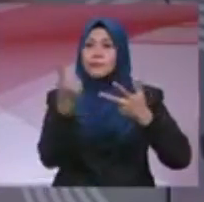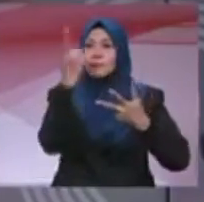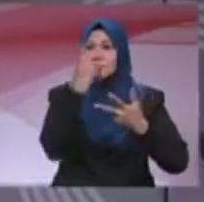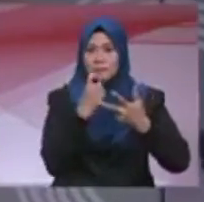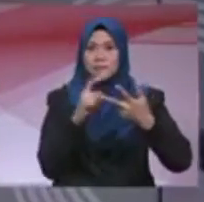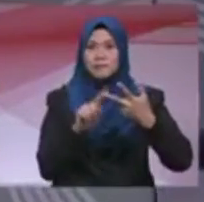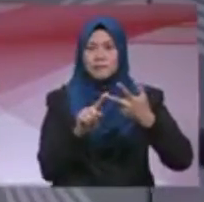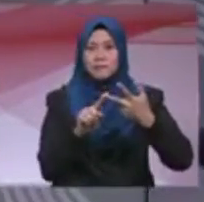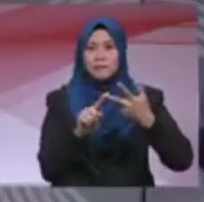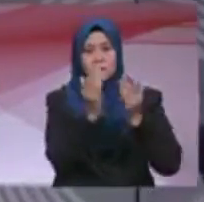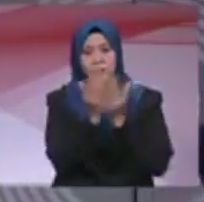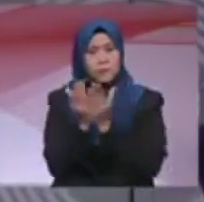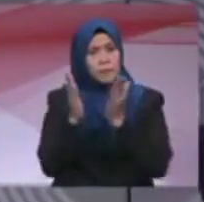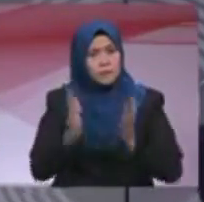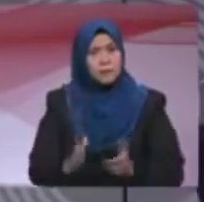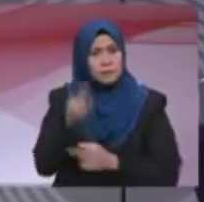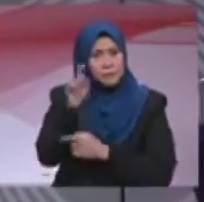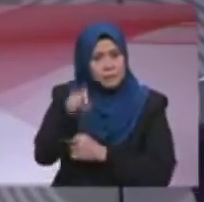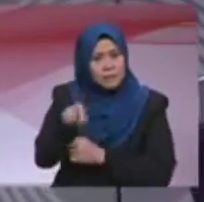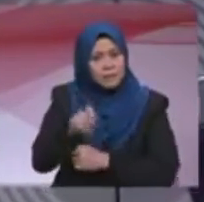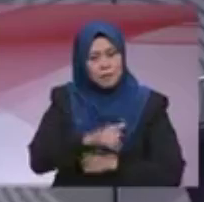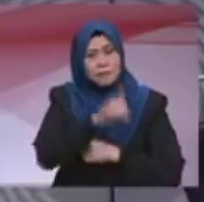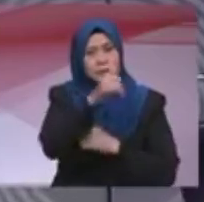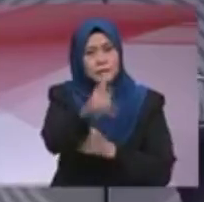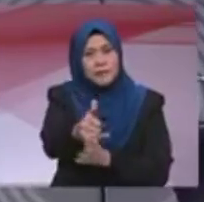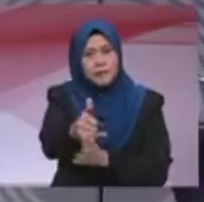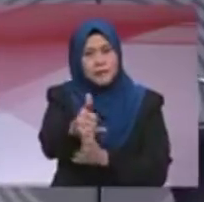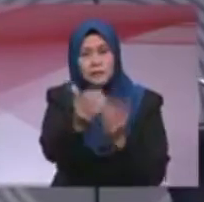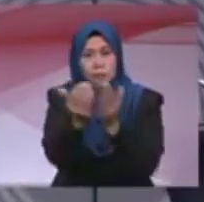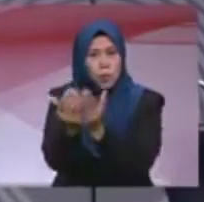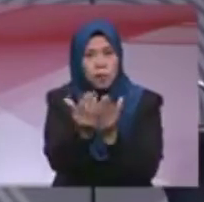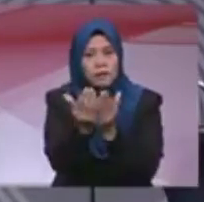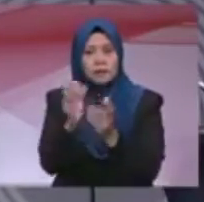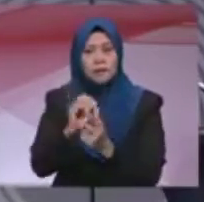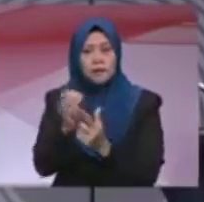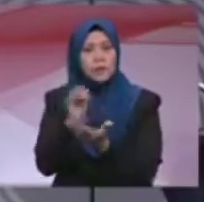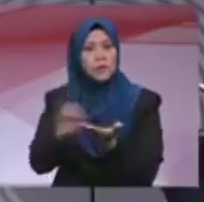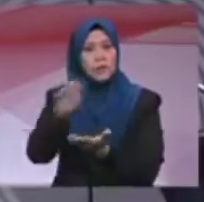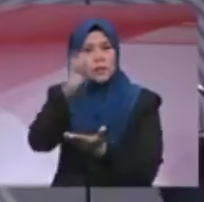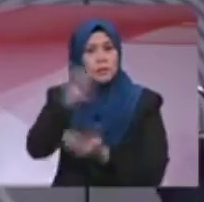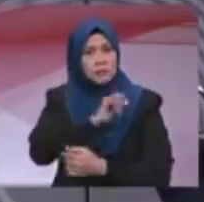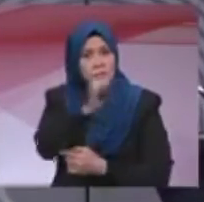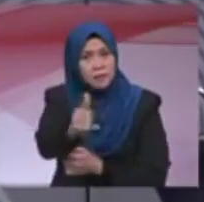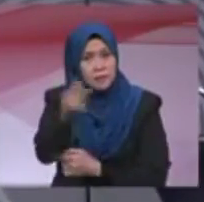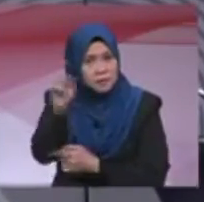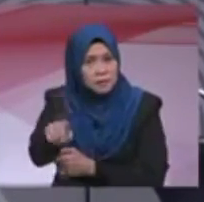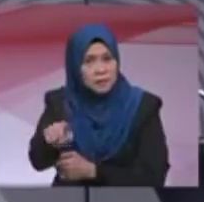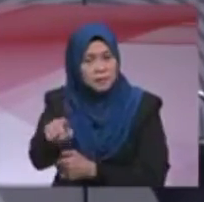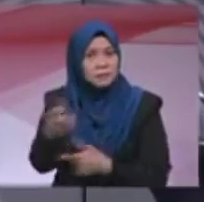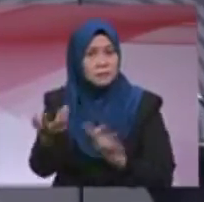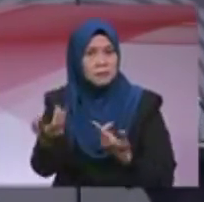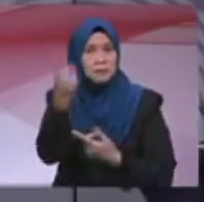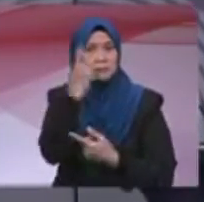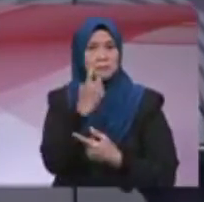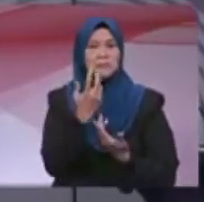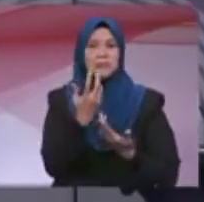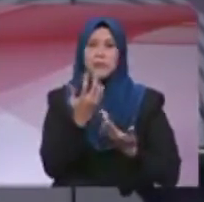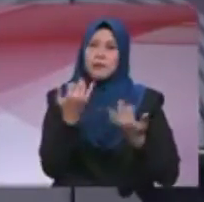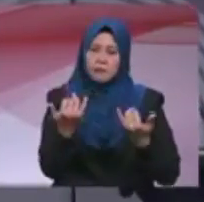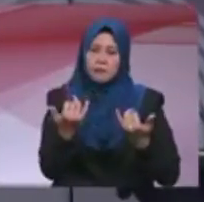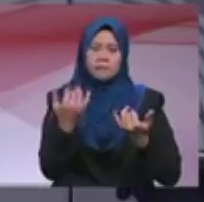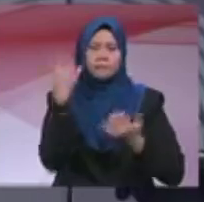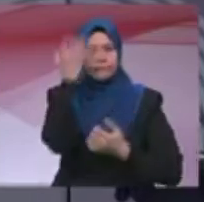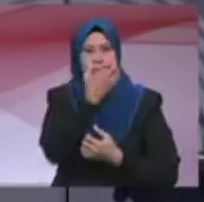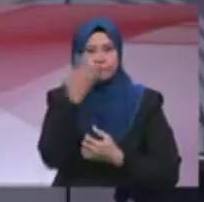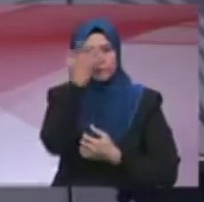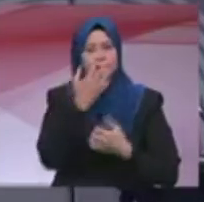atau pelajar perlu ke sekolah atau institusi? Yang ini yang timbul sedikit kekeliruan. Sama ada negeri